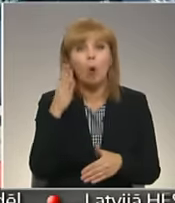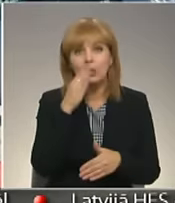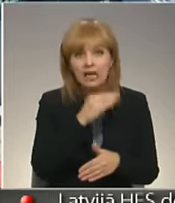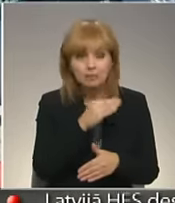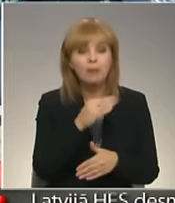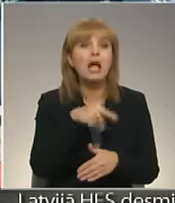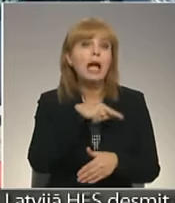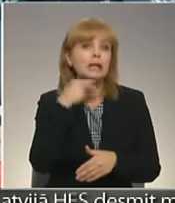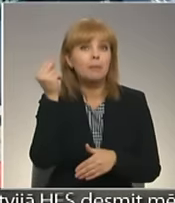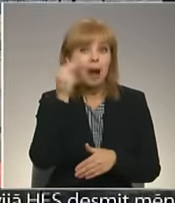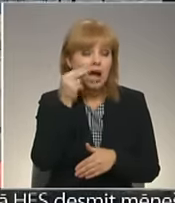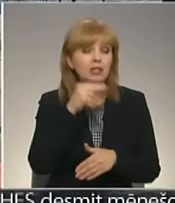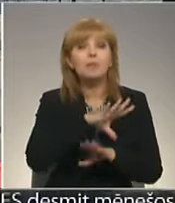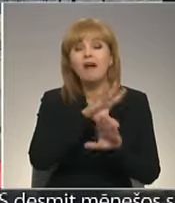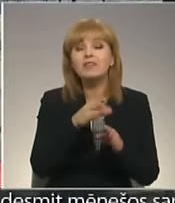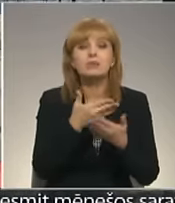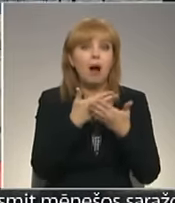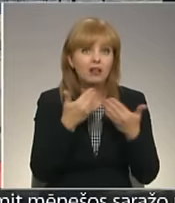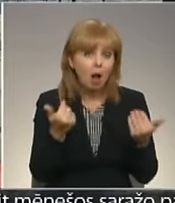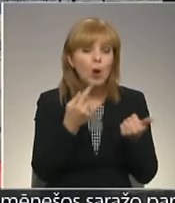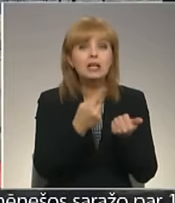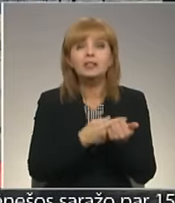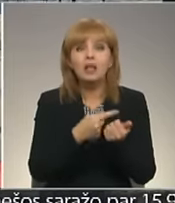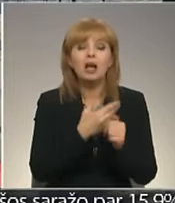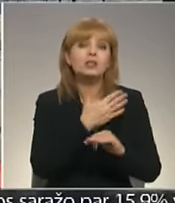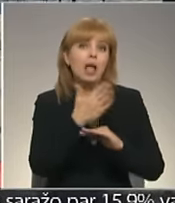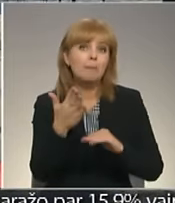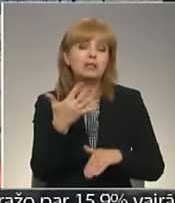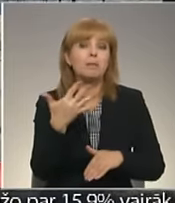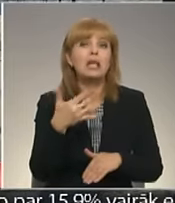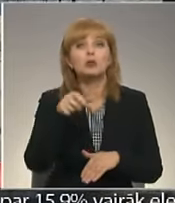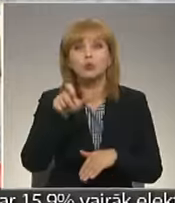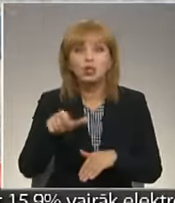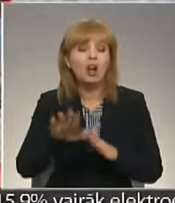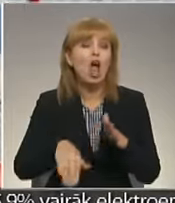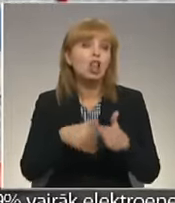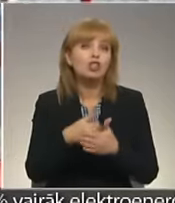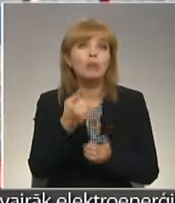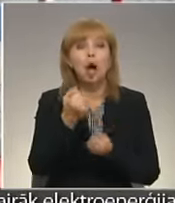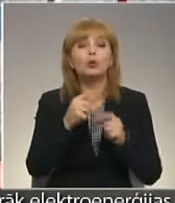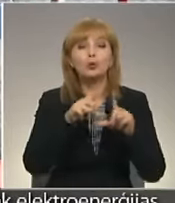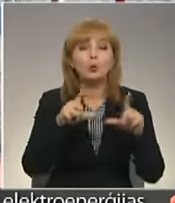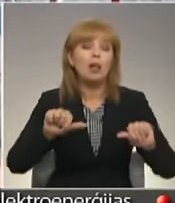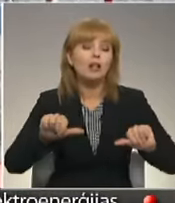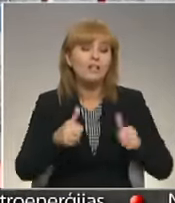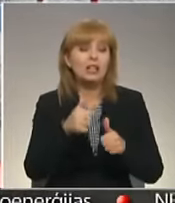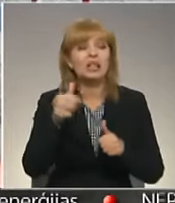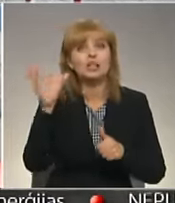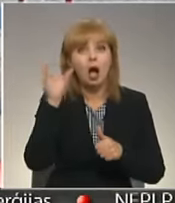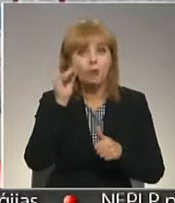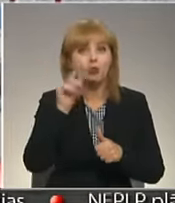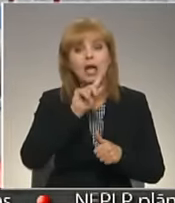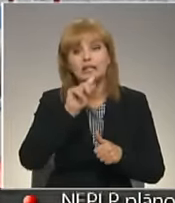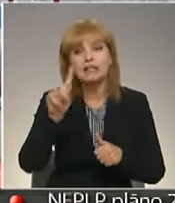kurās mācīties gribētāji nav vispār, kādā to skaits nepārsniedz 5 cilvēkus. Līdz šim autoskolās kursus vienlaicīgi apguvuši teju